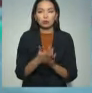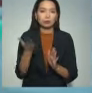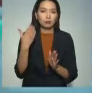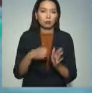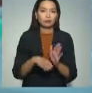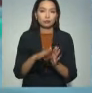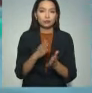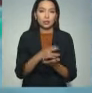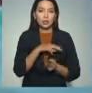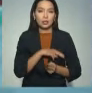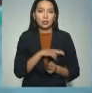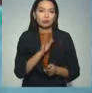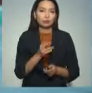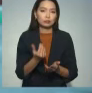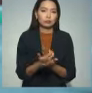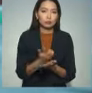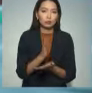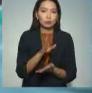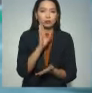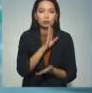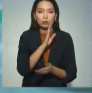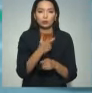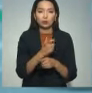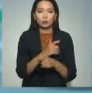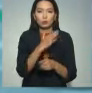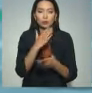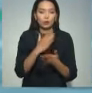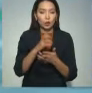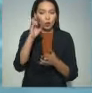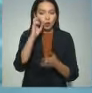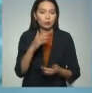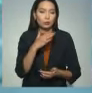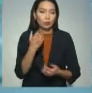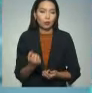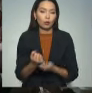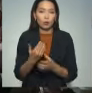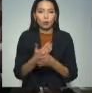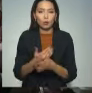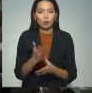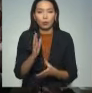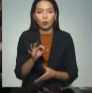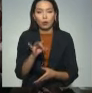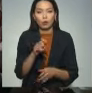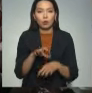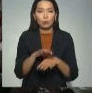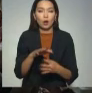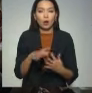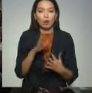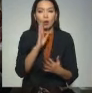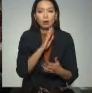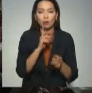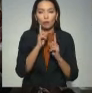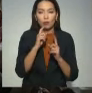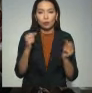Еңбек етем, табыс табам деген еті тірі қыз келіншектерге мемлекет тарапынан үлкен қолдау көрсетіледі. Оралда өткізілген ауыл әйелдерінің форумында